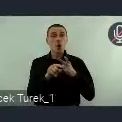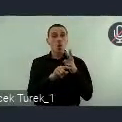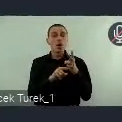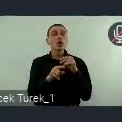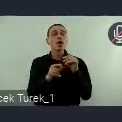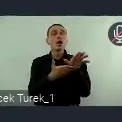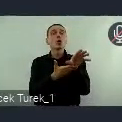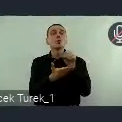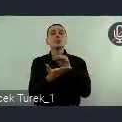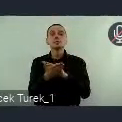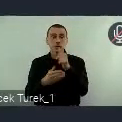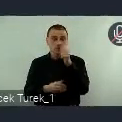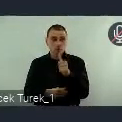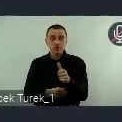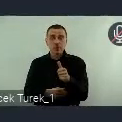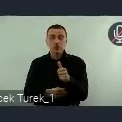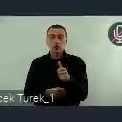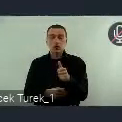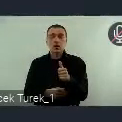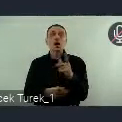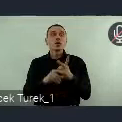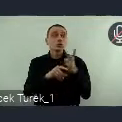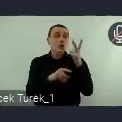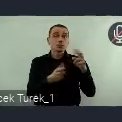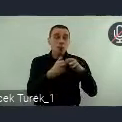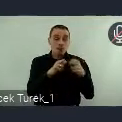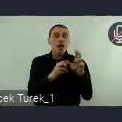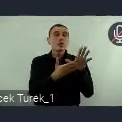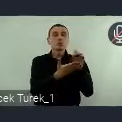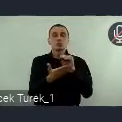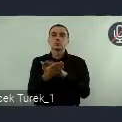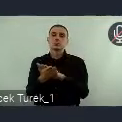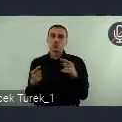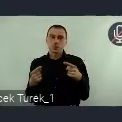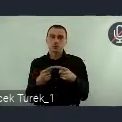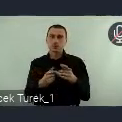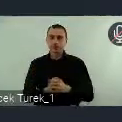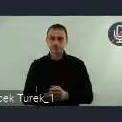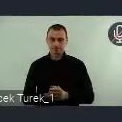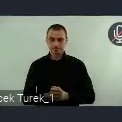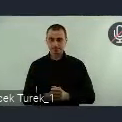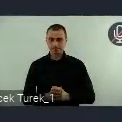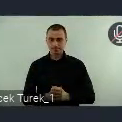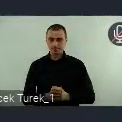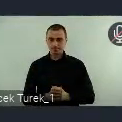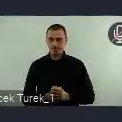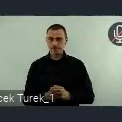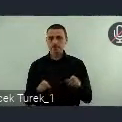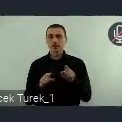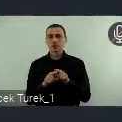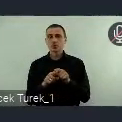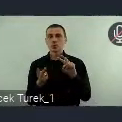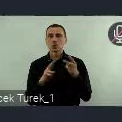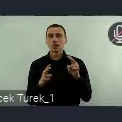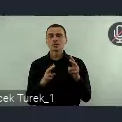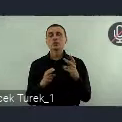jeśli ten mogę skopiować to On wypełnia wymagania ustawowe jestem odczytywane maszynowo należy tłumaczyć informacje o swojej działalności